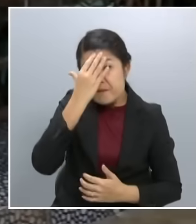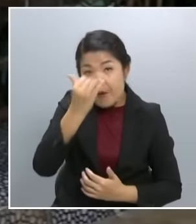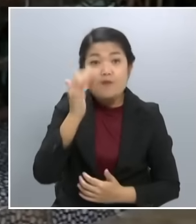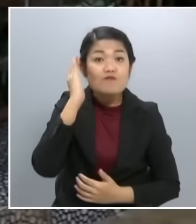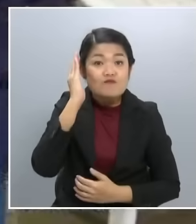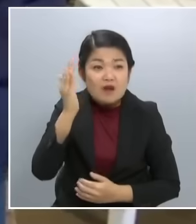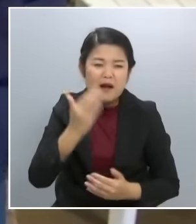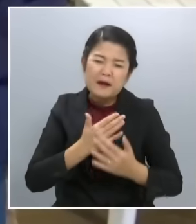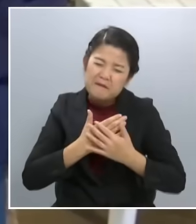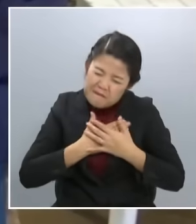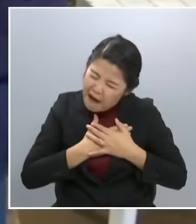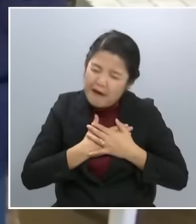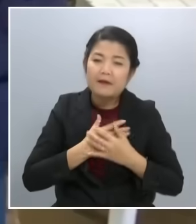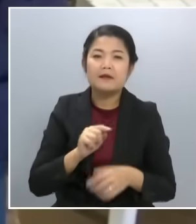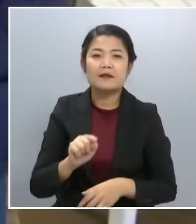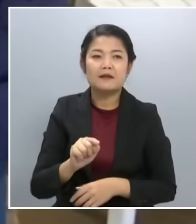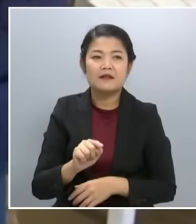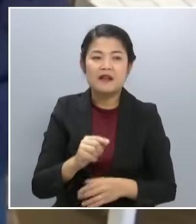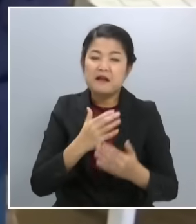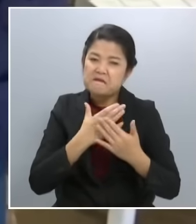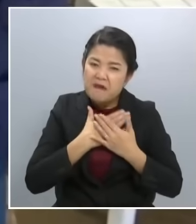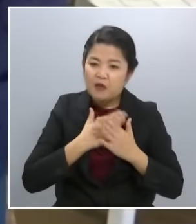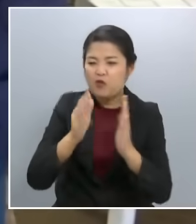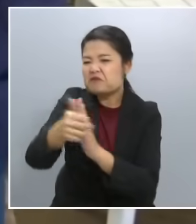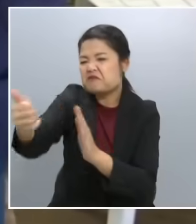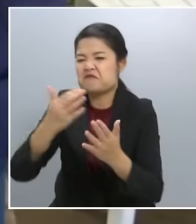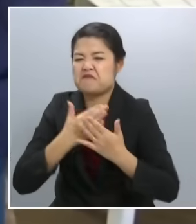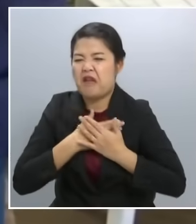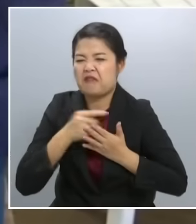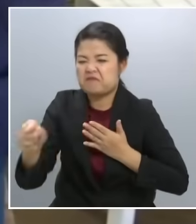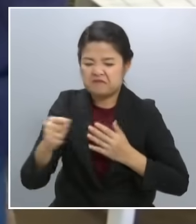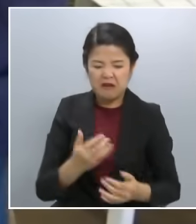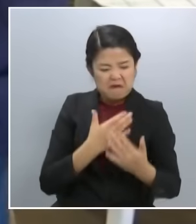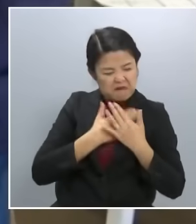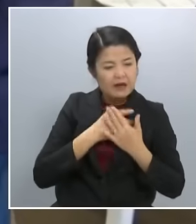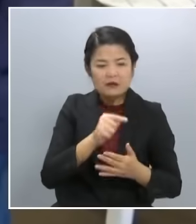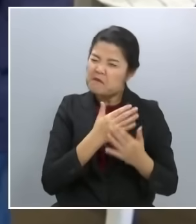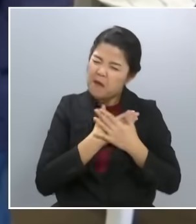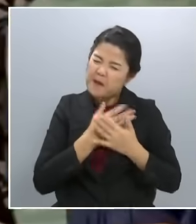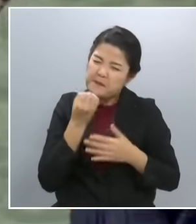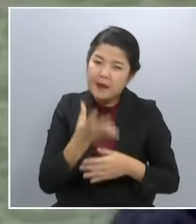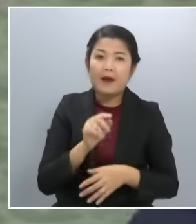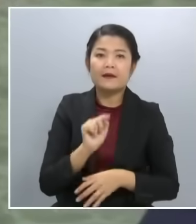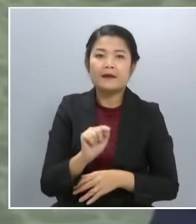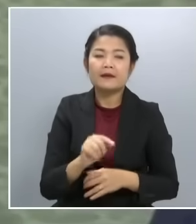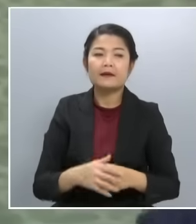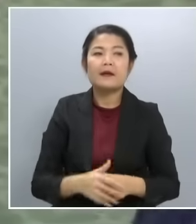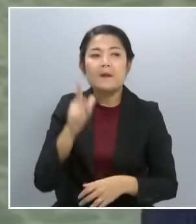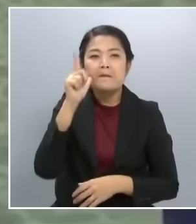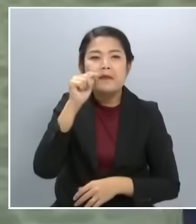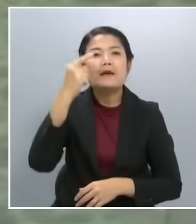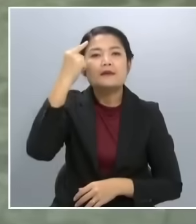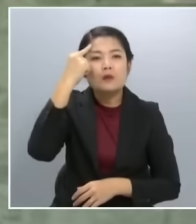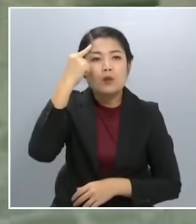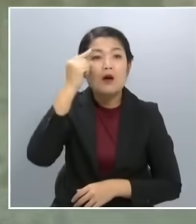แม่รักแพรวมากรักยิ่งกว่าคนอื่นๆรักยิ่งกว่าคนในบ้านอีกเหตุการณ์ที่เกิดขึ้นแม่เชื่อว่า